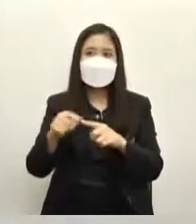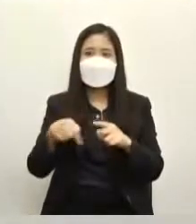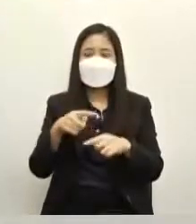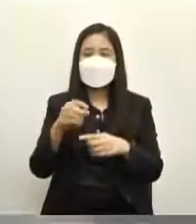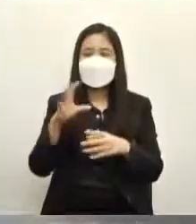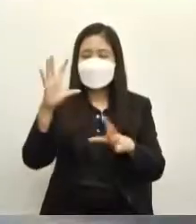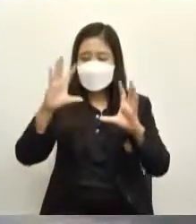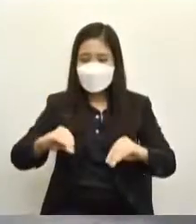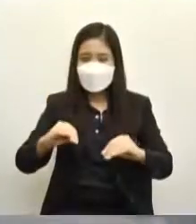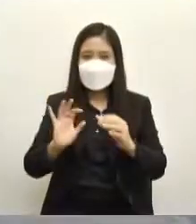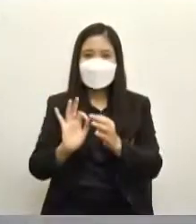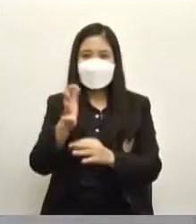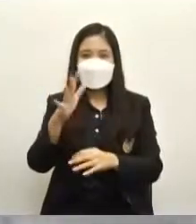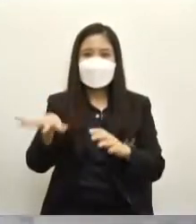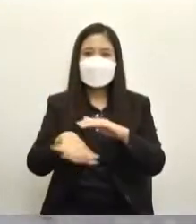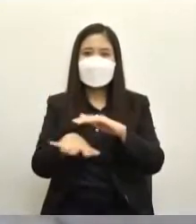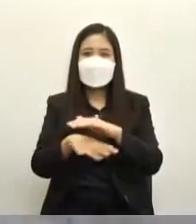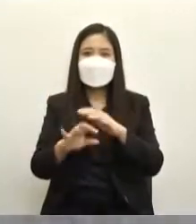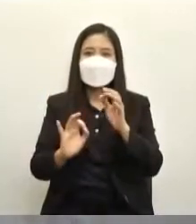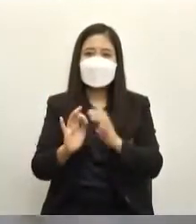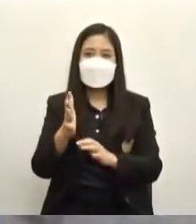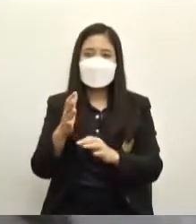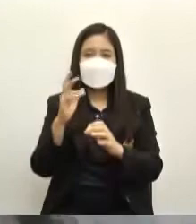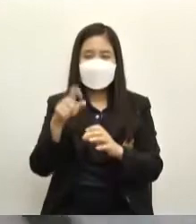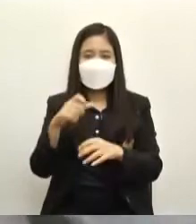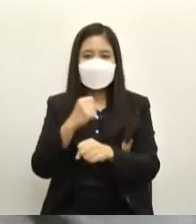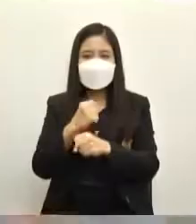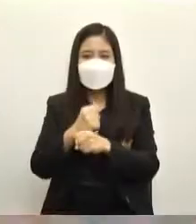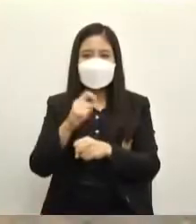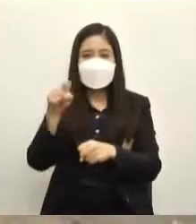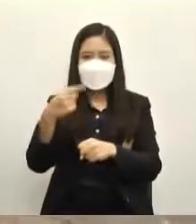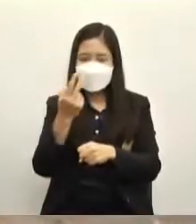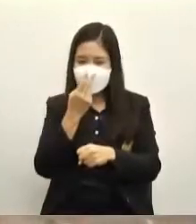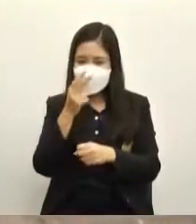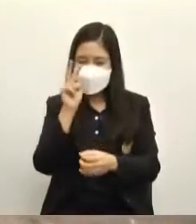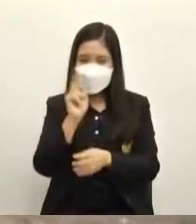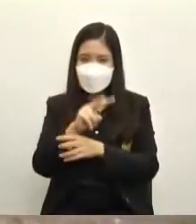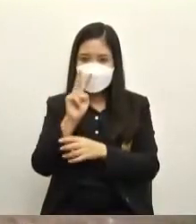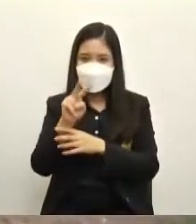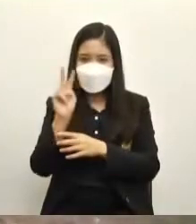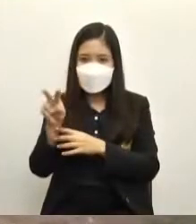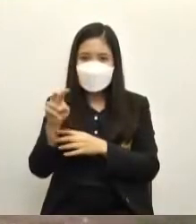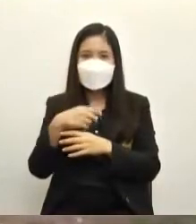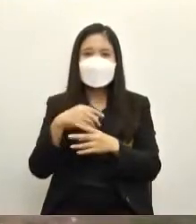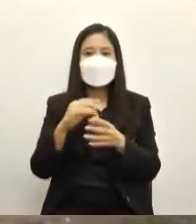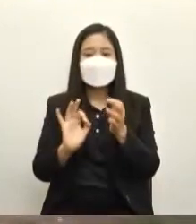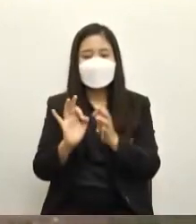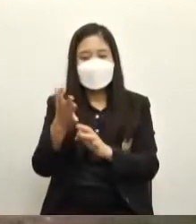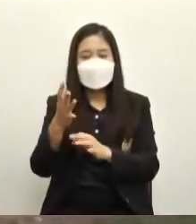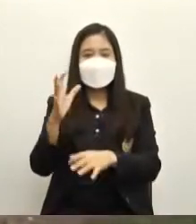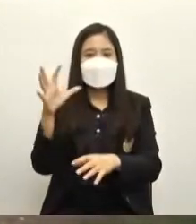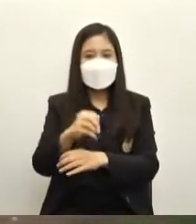ไฟเบื้องต้นสำหรับเด็กๆควรทำอย่างไรบ้างการรู้จักหัดสังเกตชนิดของไฟนะครับองค์ประกอบของ